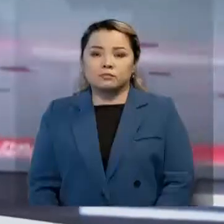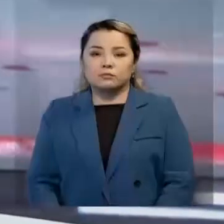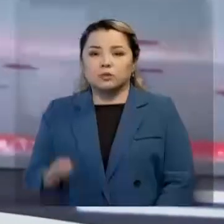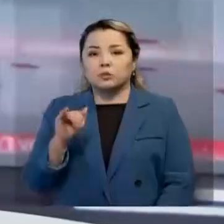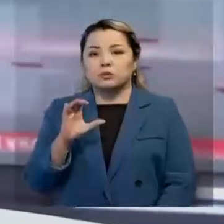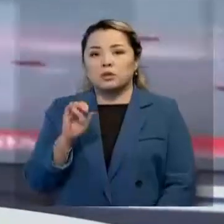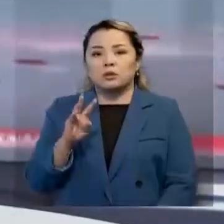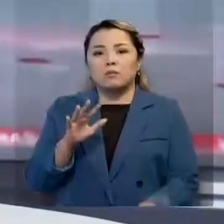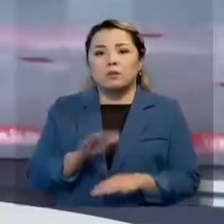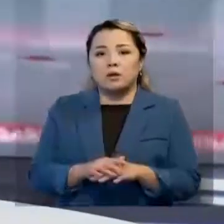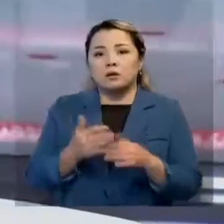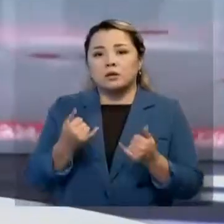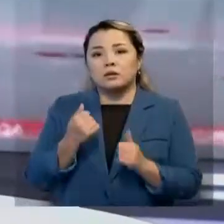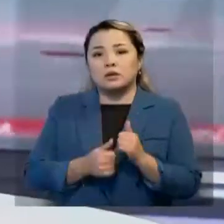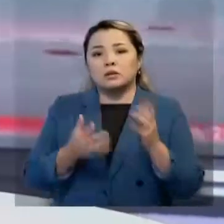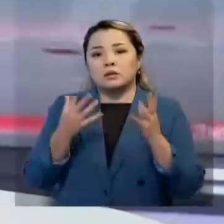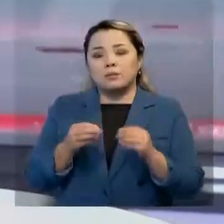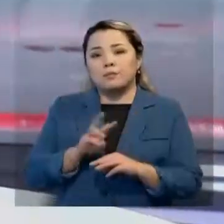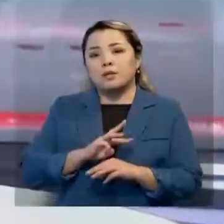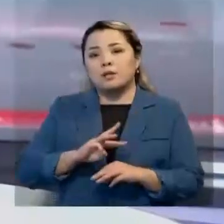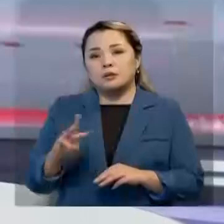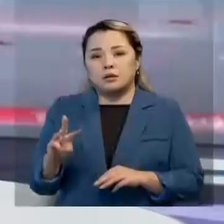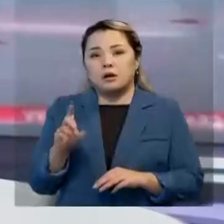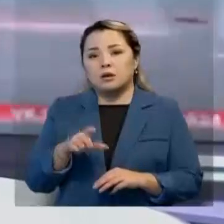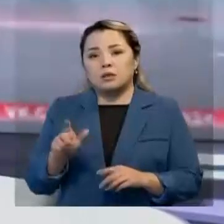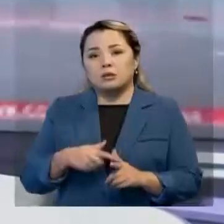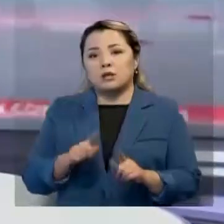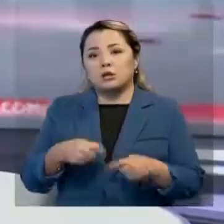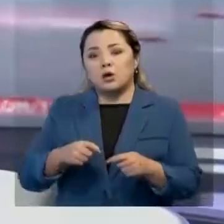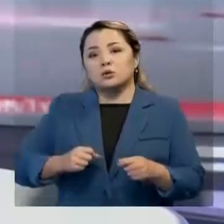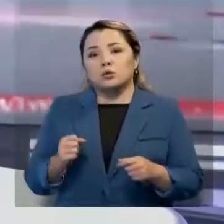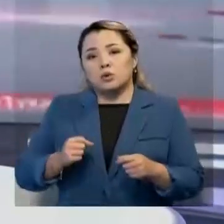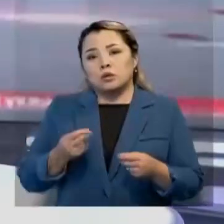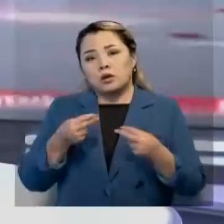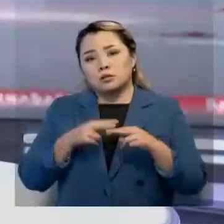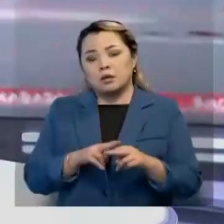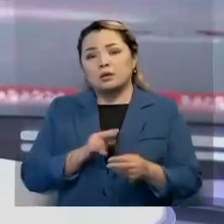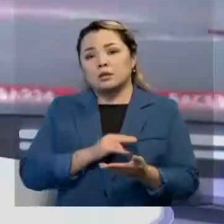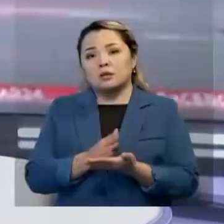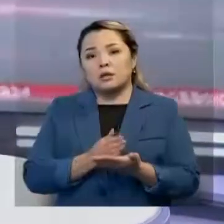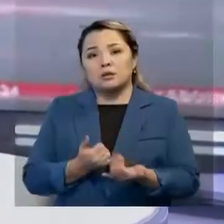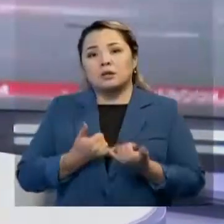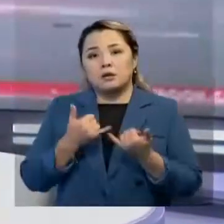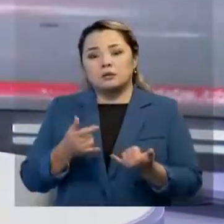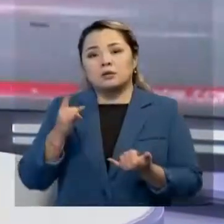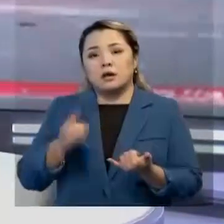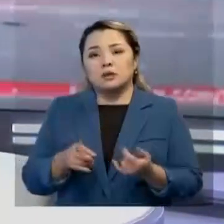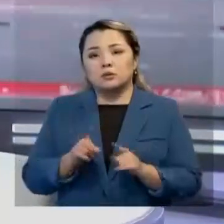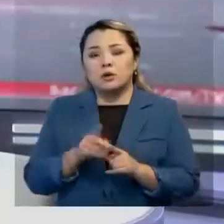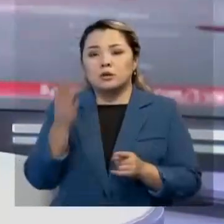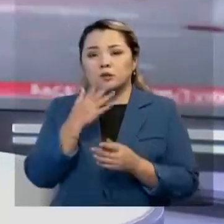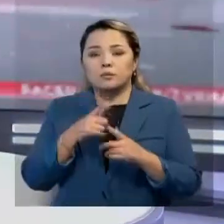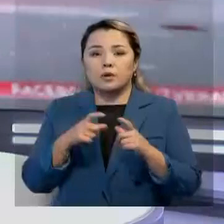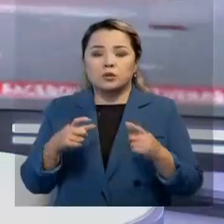Жусан банк клиенттері күн сайын миллионер атануда. Достарына ақша аударып, такси қызметін төлеп, киноға билет сатып алу сынды